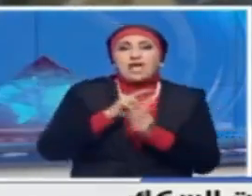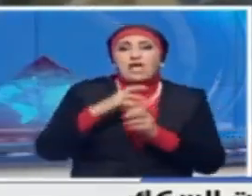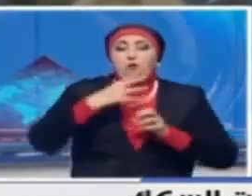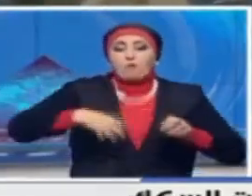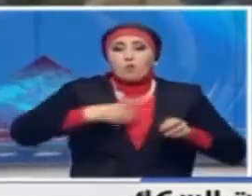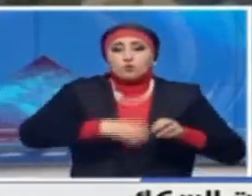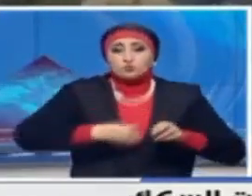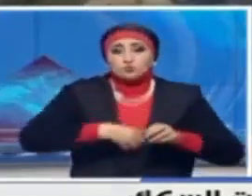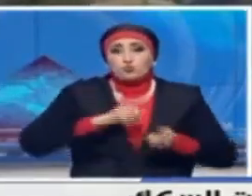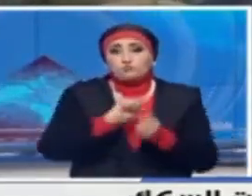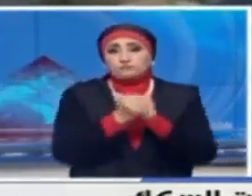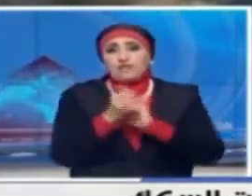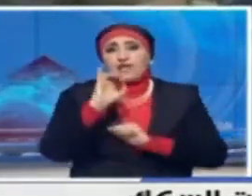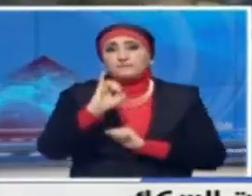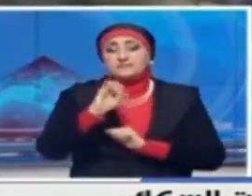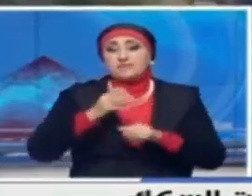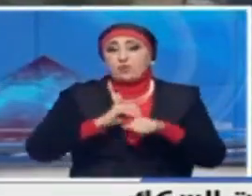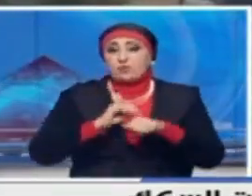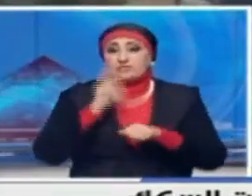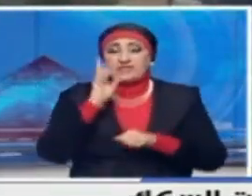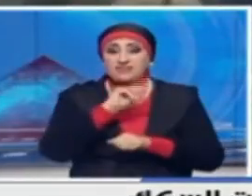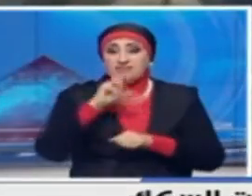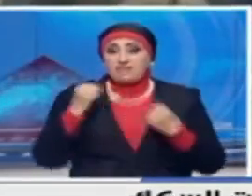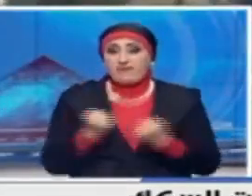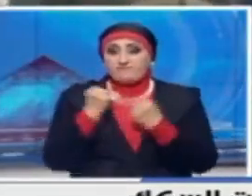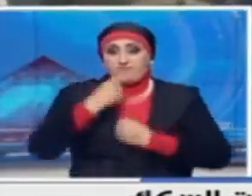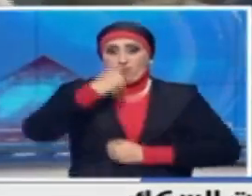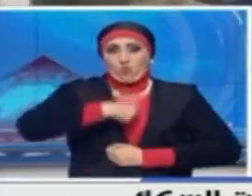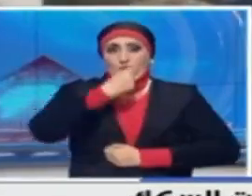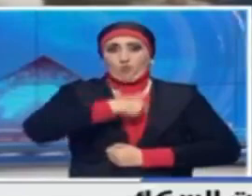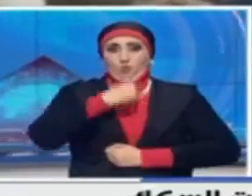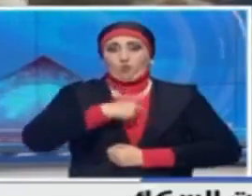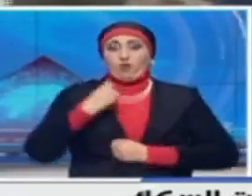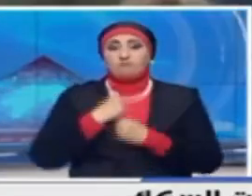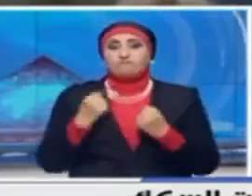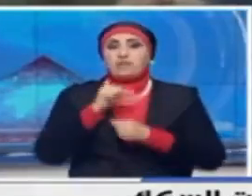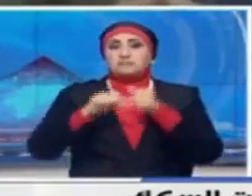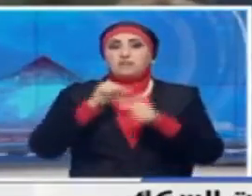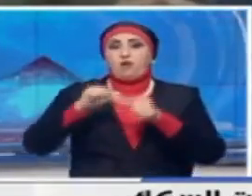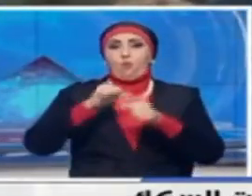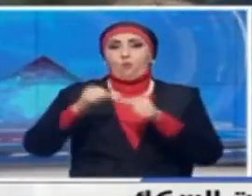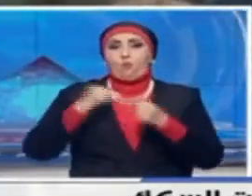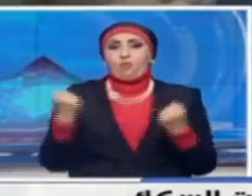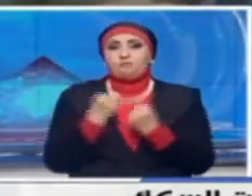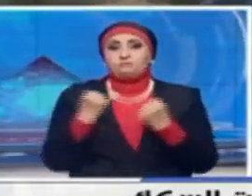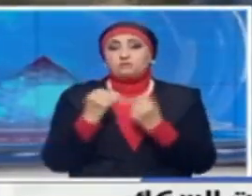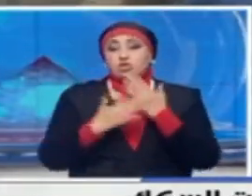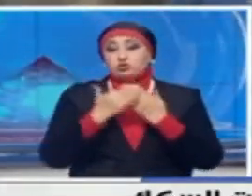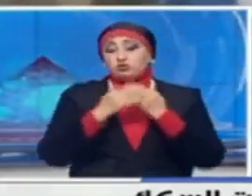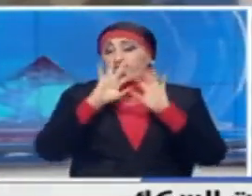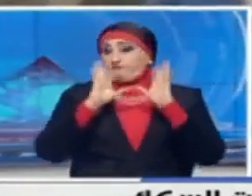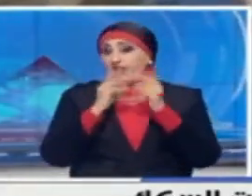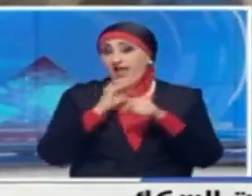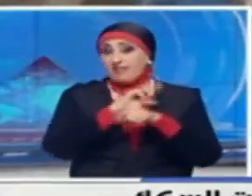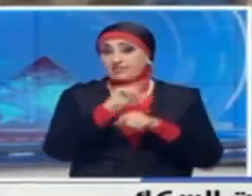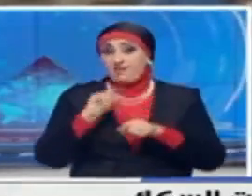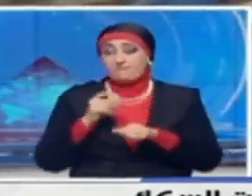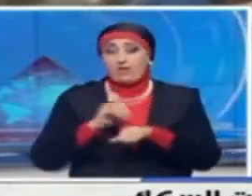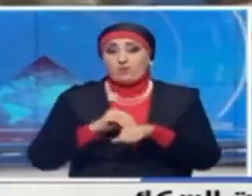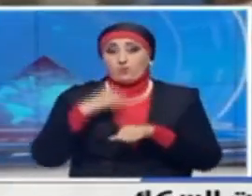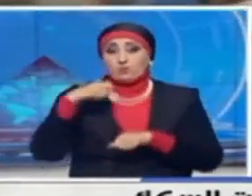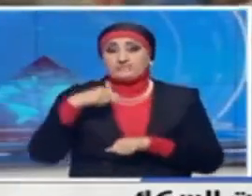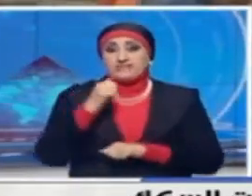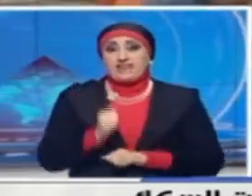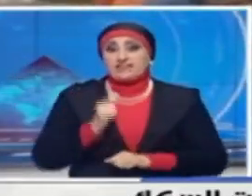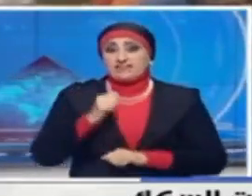موتور جرار، وكذلك على خطة تدريب وتأهيل العنصر البشري على أحدث النظم التدريبية، حيث أكد